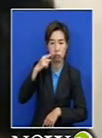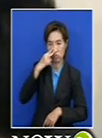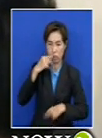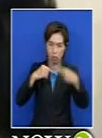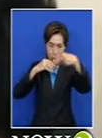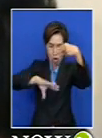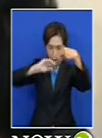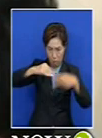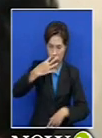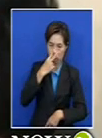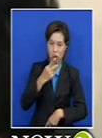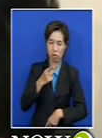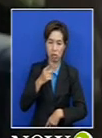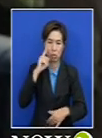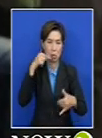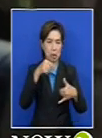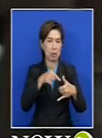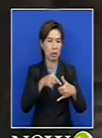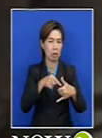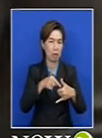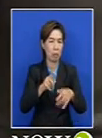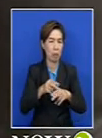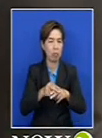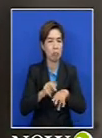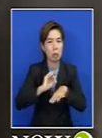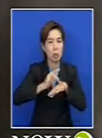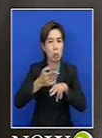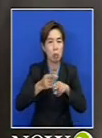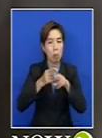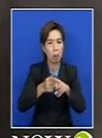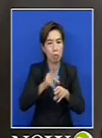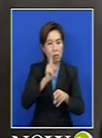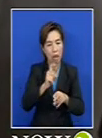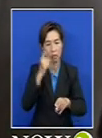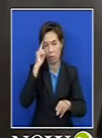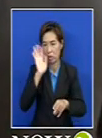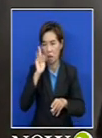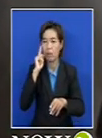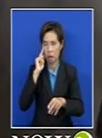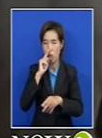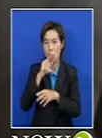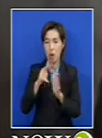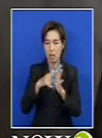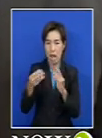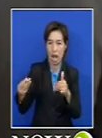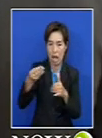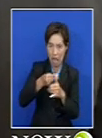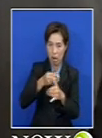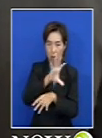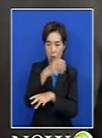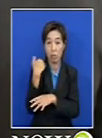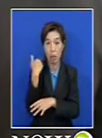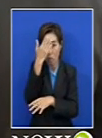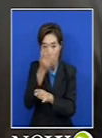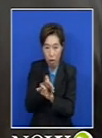ชื่อว่าจะเป็นการตายโดยธรรมชาติน่าจะเป็นการมอมยาหรือเปล่าเพราะว่าก่อนเข้าโรงแรมนี่ฮะทางญาติบอกว่